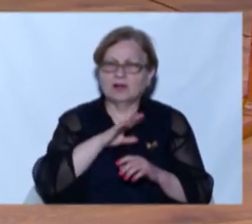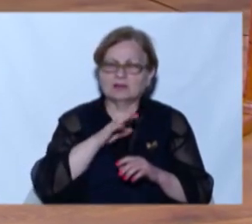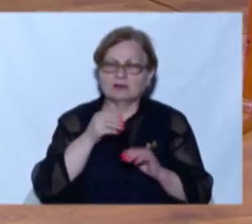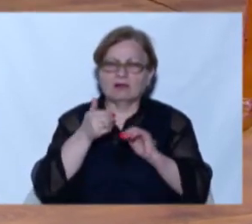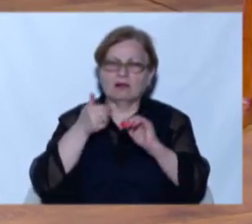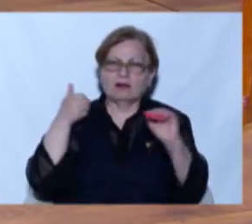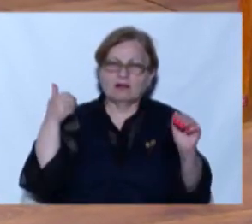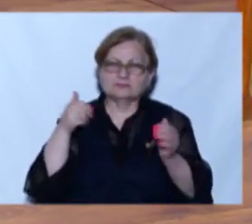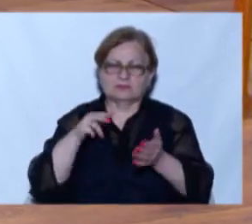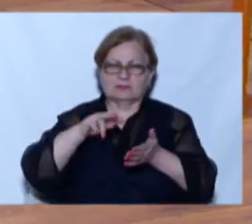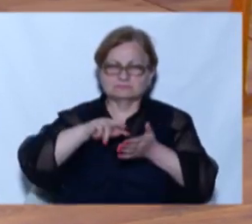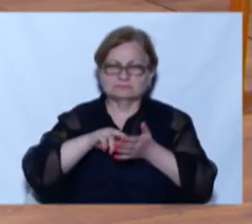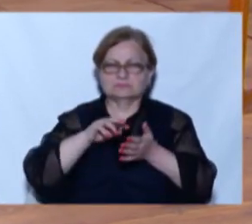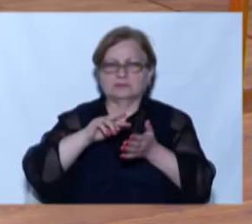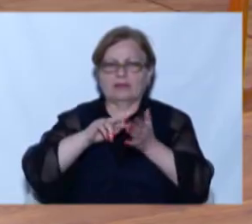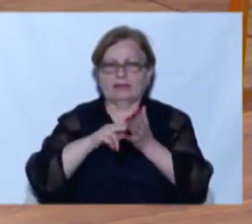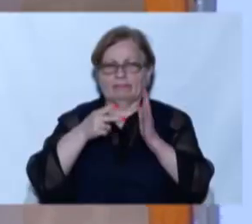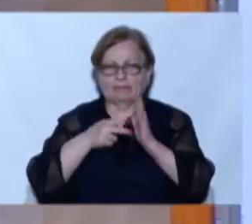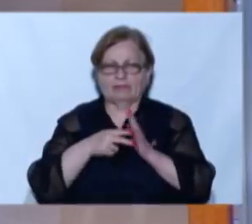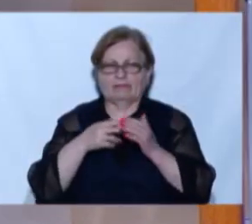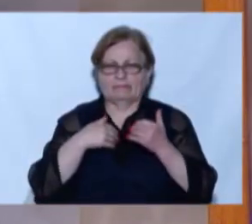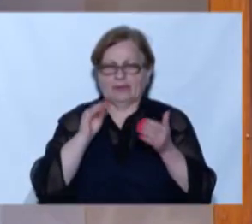დღით ადრე გაკვეთილის დაგეგმვა.